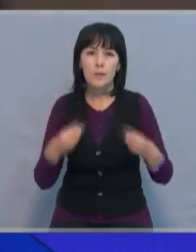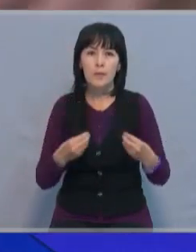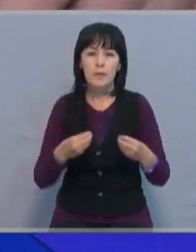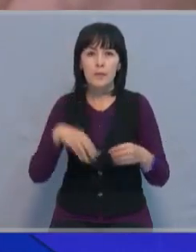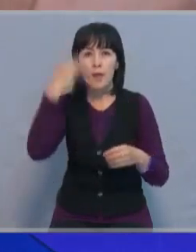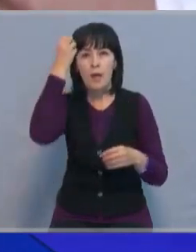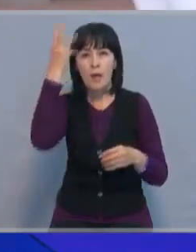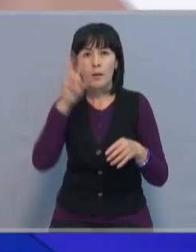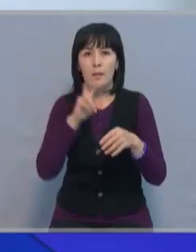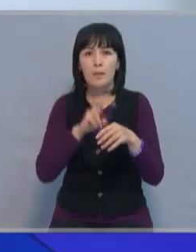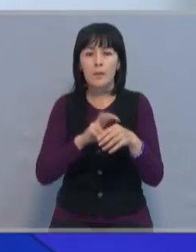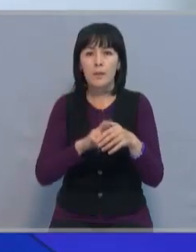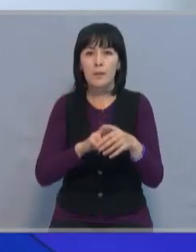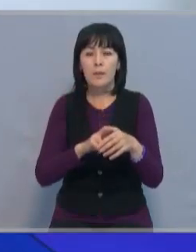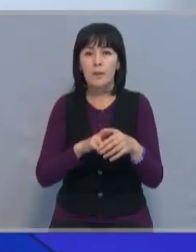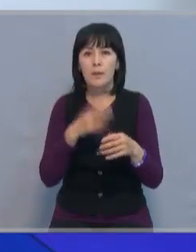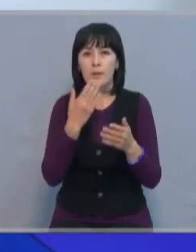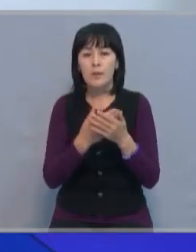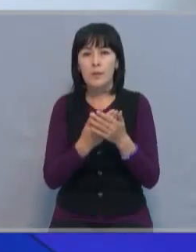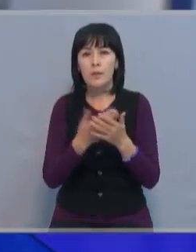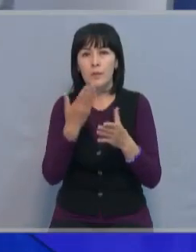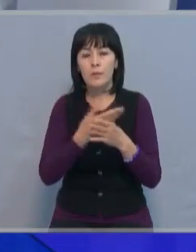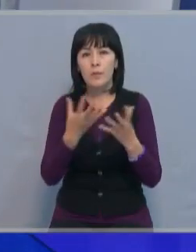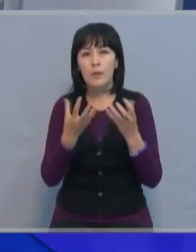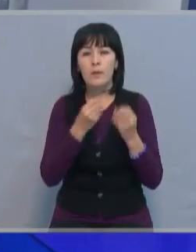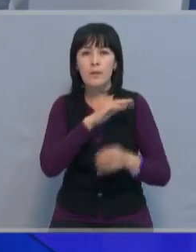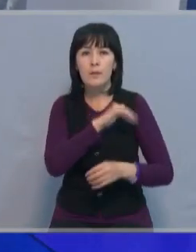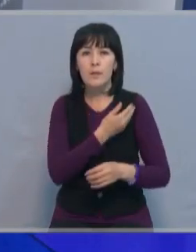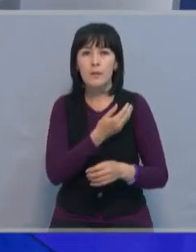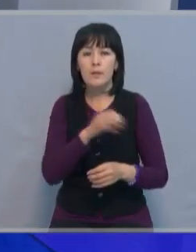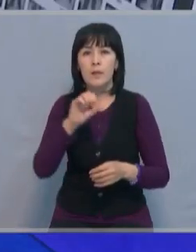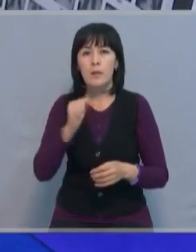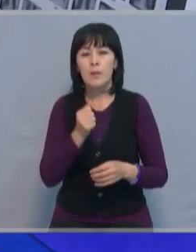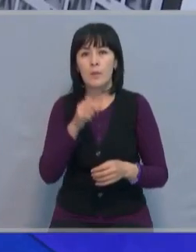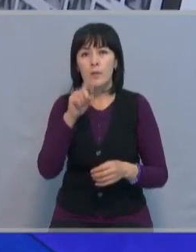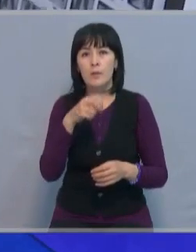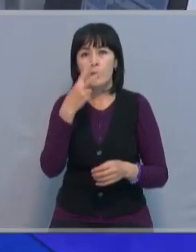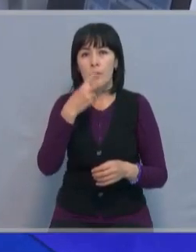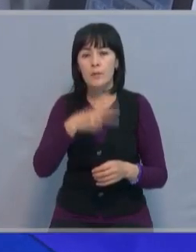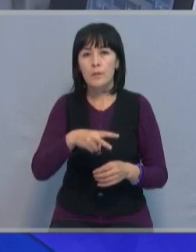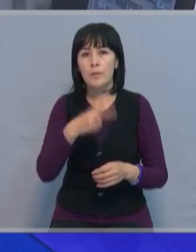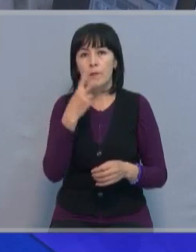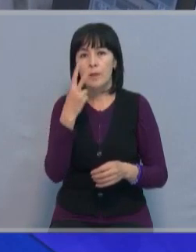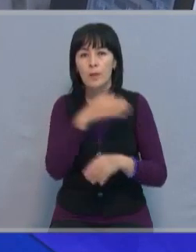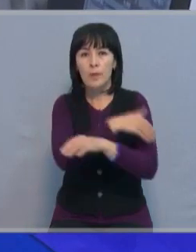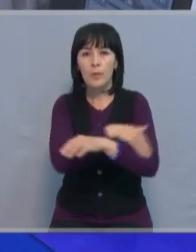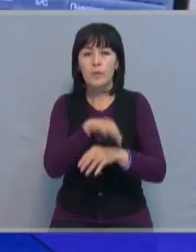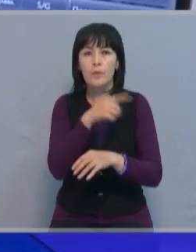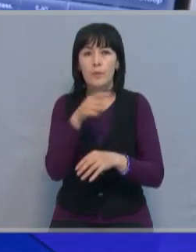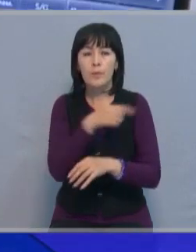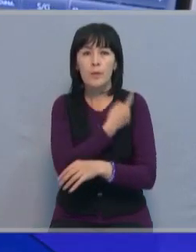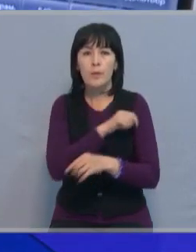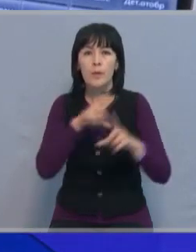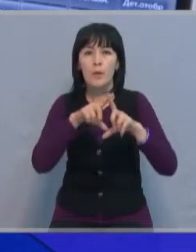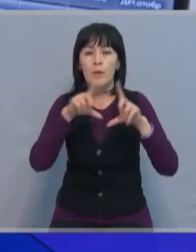білікті мамандардың қолына табыстағысы келеді. Сол себепті Аймауытов 122 көшесінің бойында орналасқан нөмірі